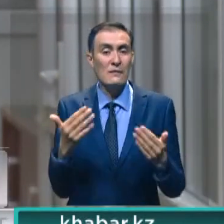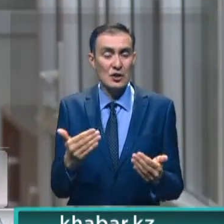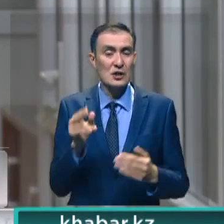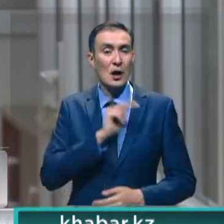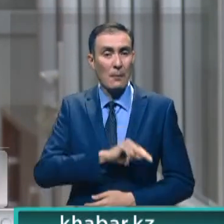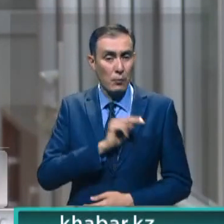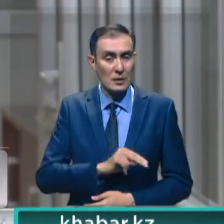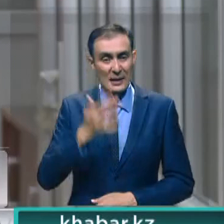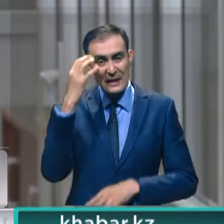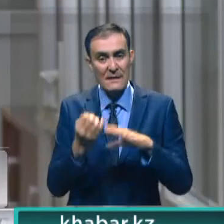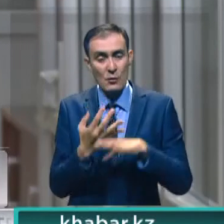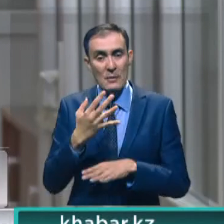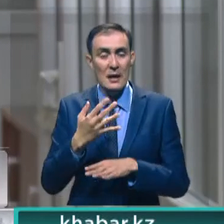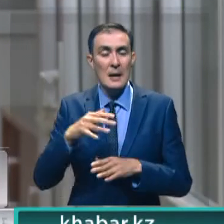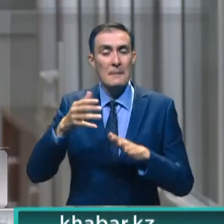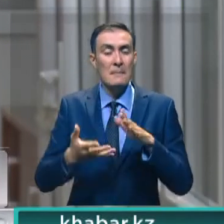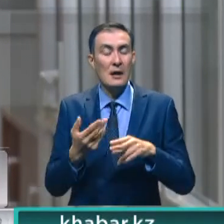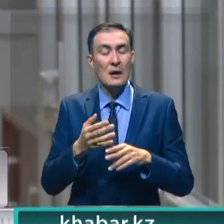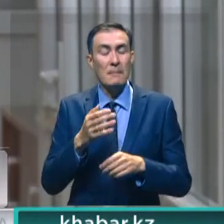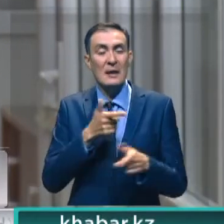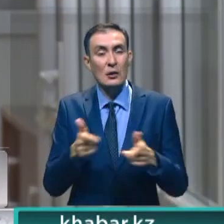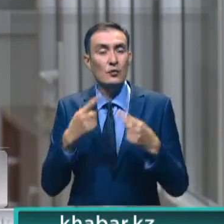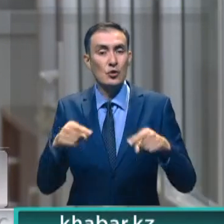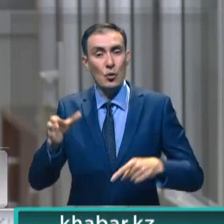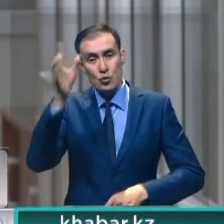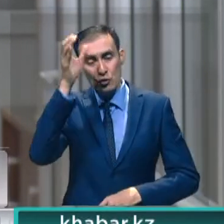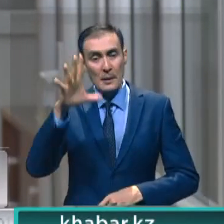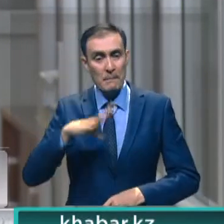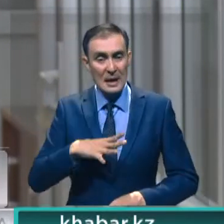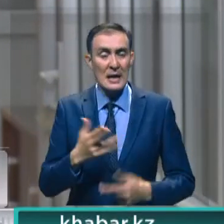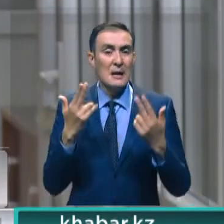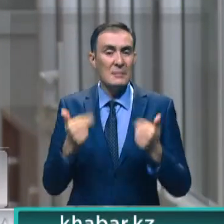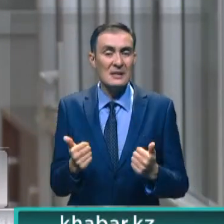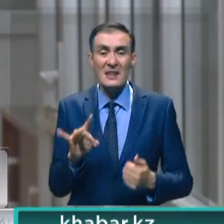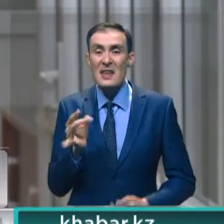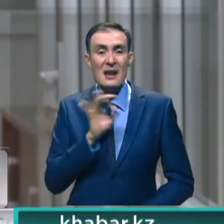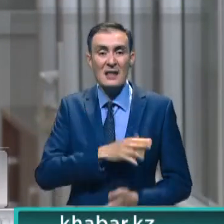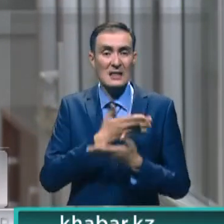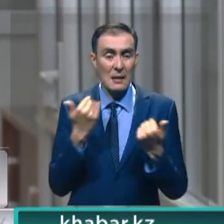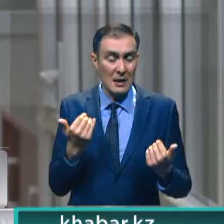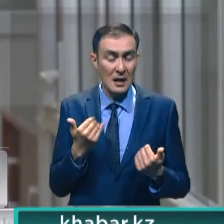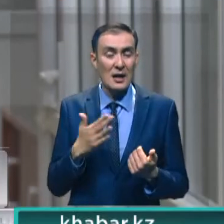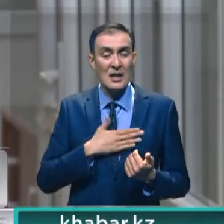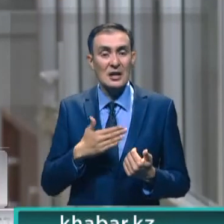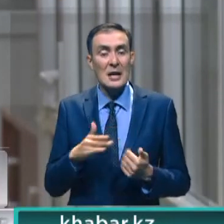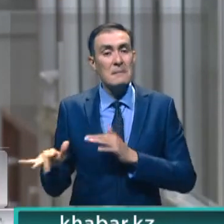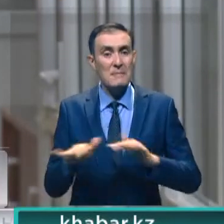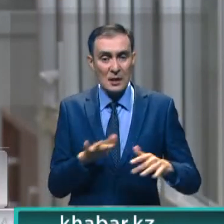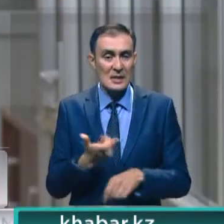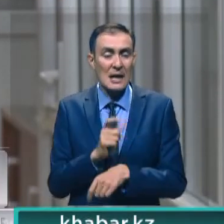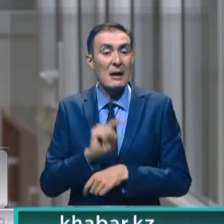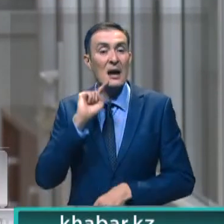уже работает на нефтяном месторождении. Разработки других ученых были признаны нерентабельными. Наш метод самый